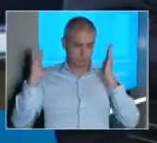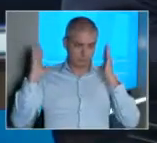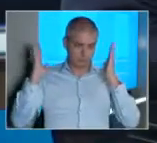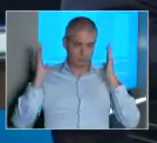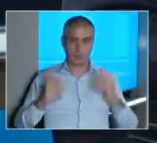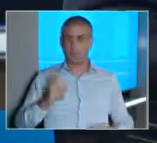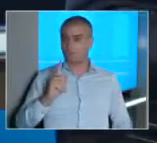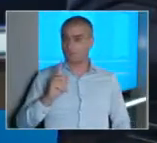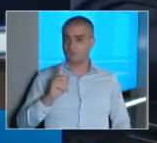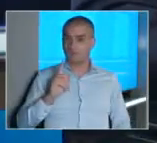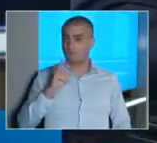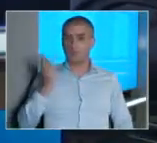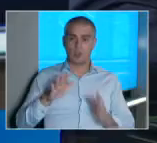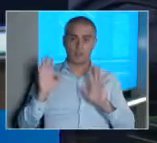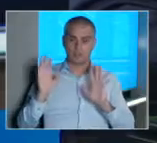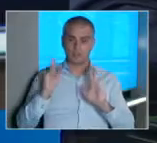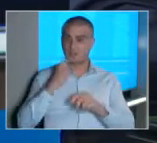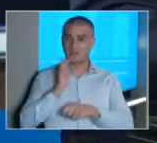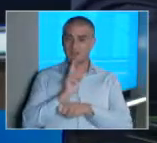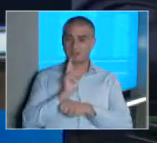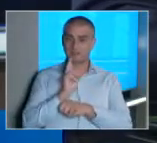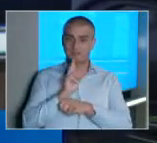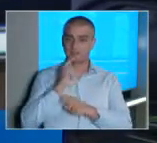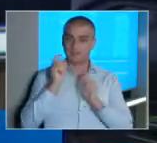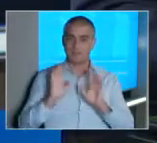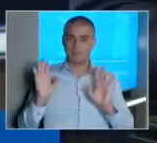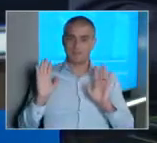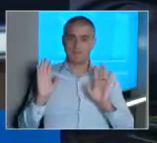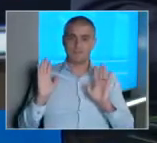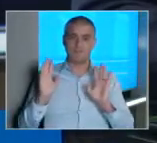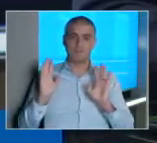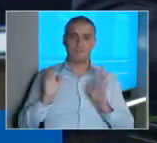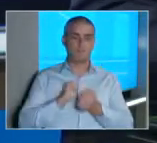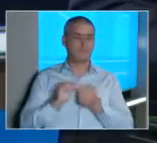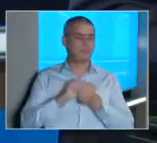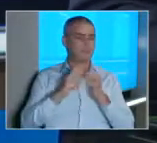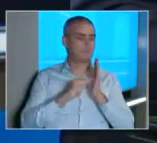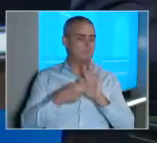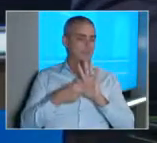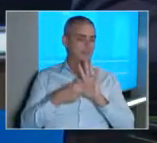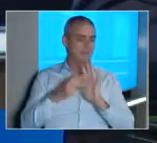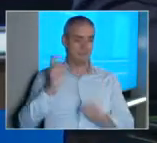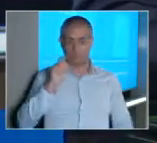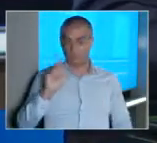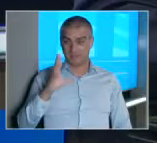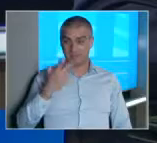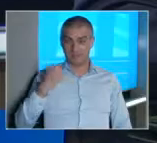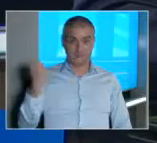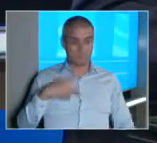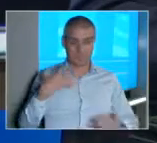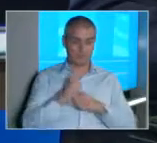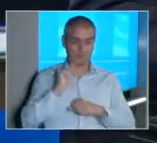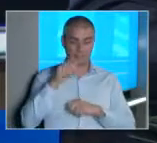א', לא הורגים, צריך להיזהר במילים, לא הורגים איך. סליחה, יכול להיות, אבל שאם הימין לא יצליח